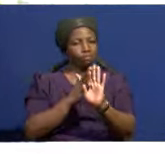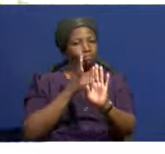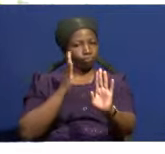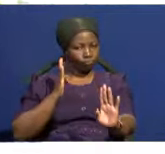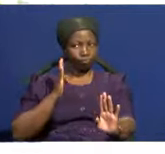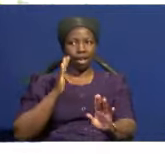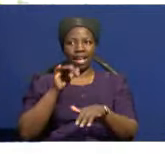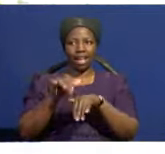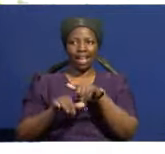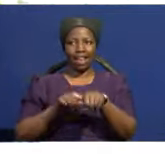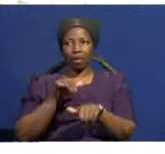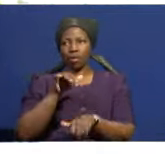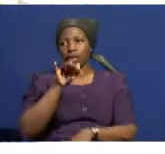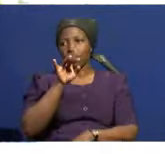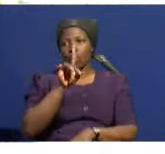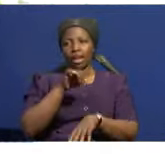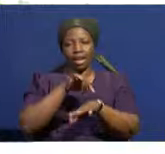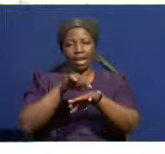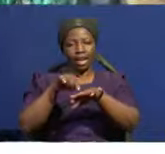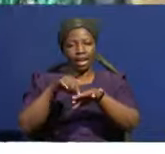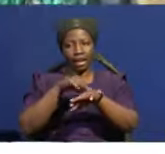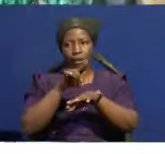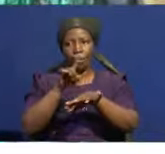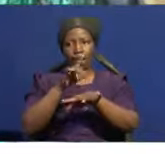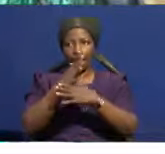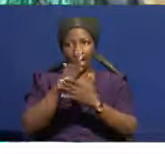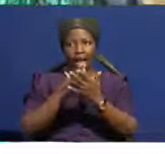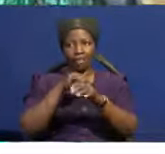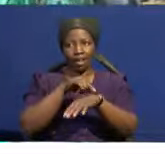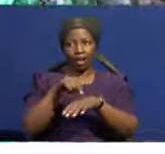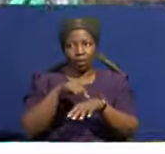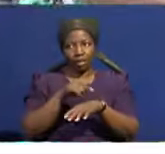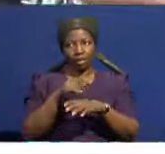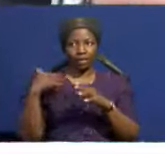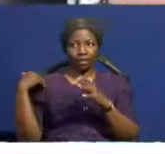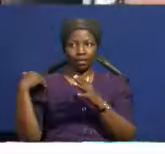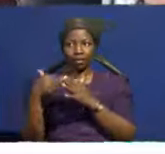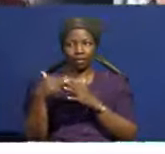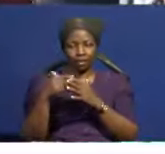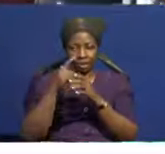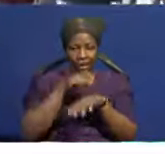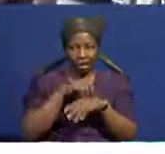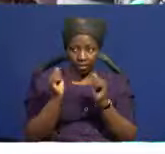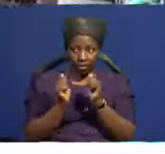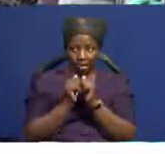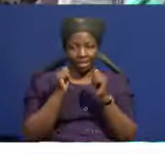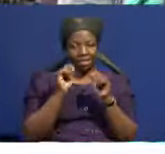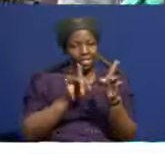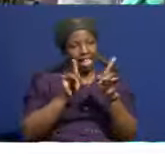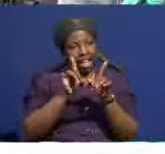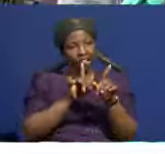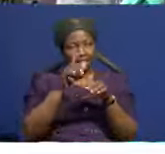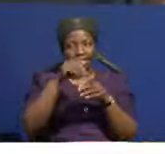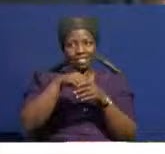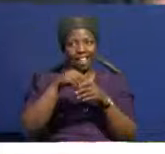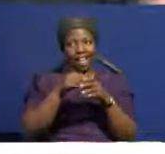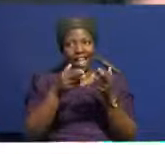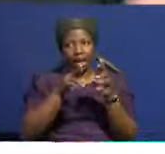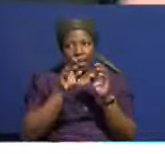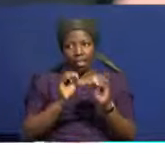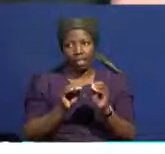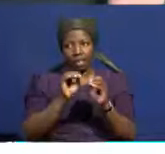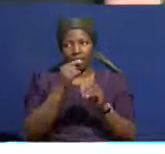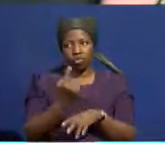for roughly about 1.5 hours. Kufikia saa 4 asubuhi hakuna usafiri wa ndani ulioshuhudiwa, huku ndege moja